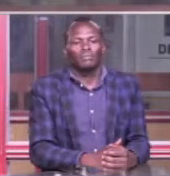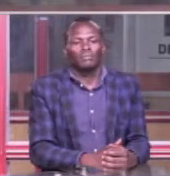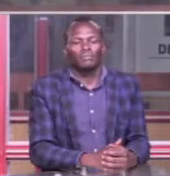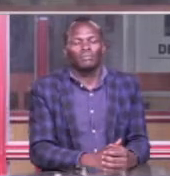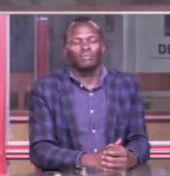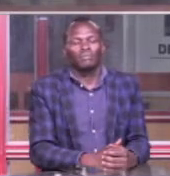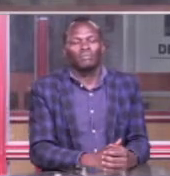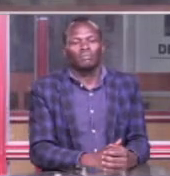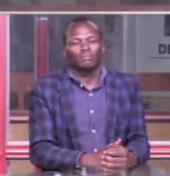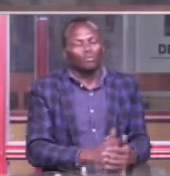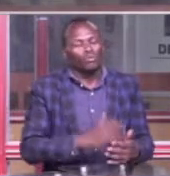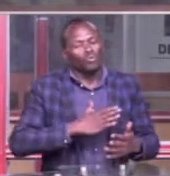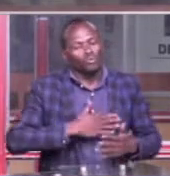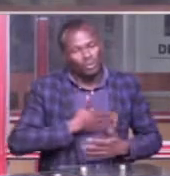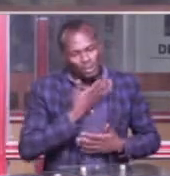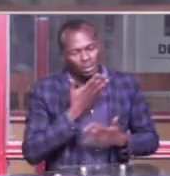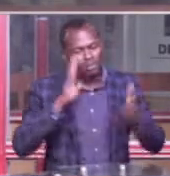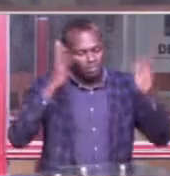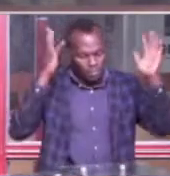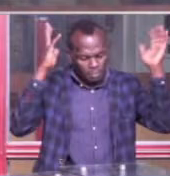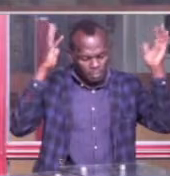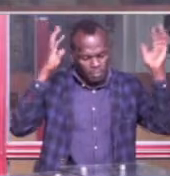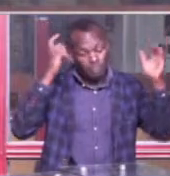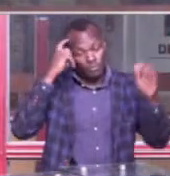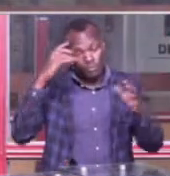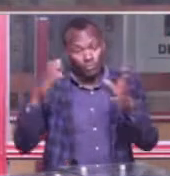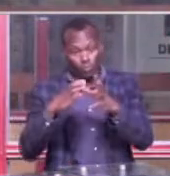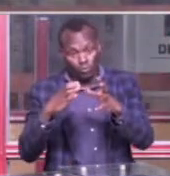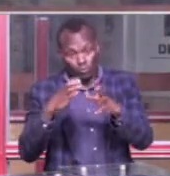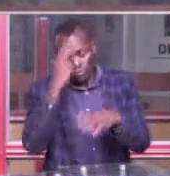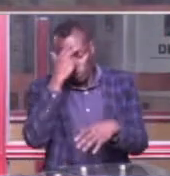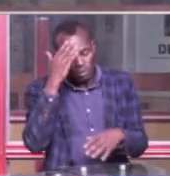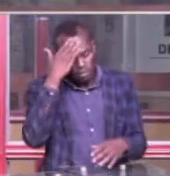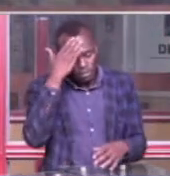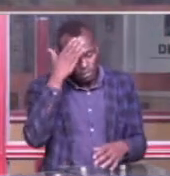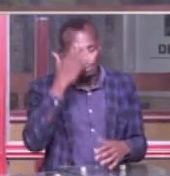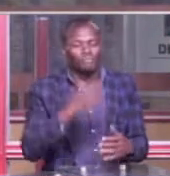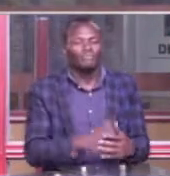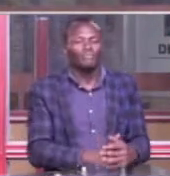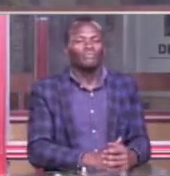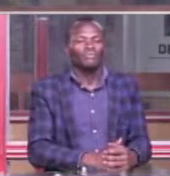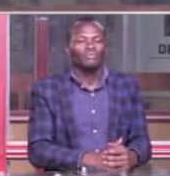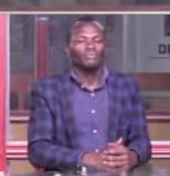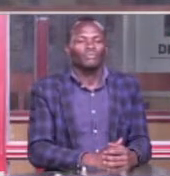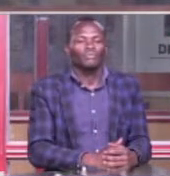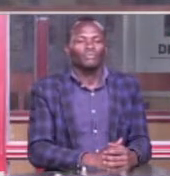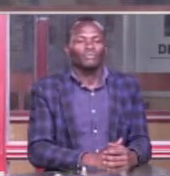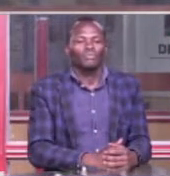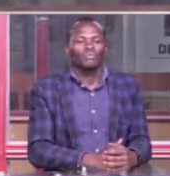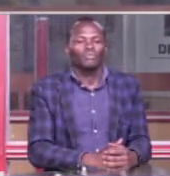tubagaliza ebigezo bibatambulire butoke. Bwe tuvaako ya myoka nsonyiwa katono, mu myaka